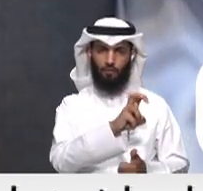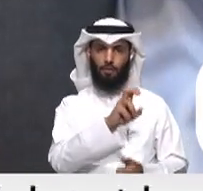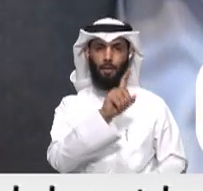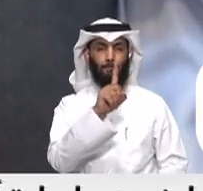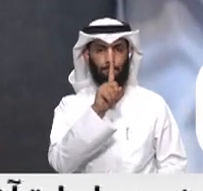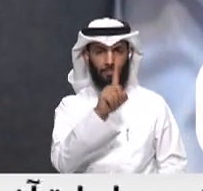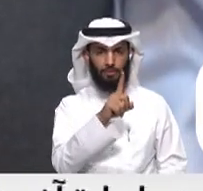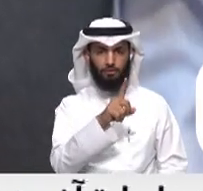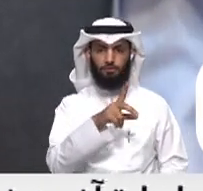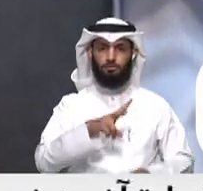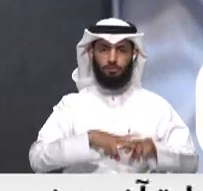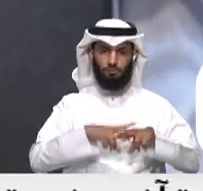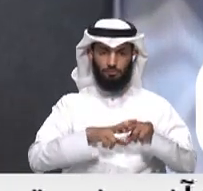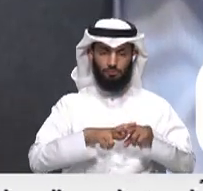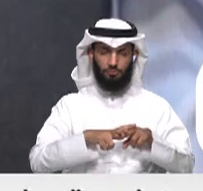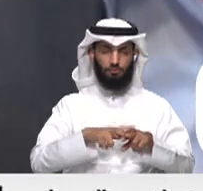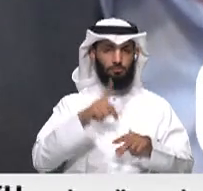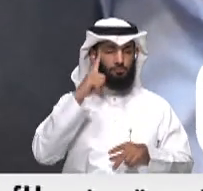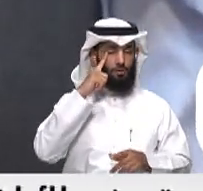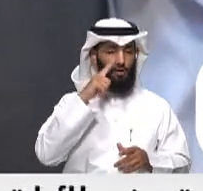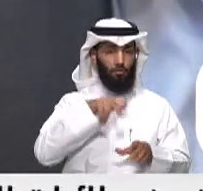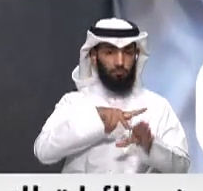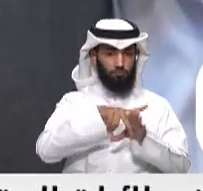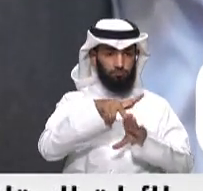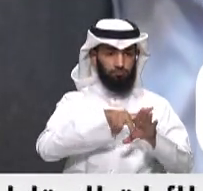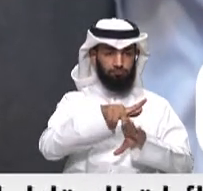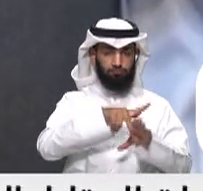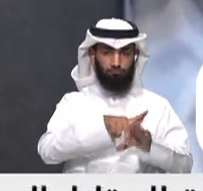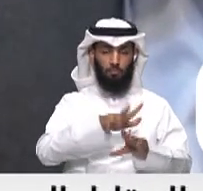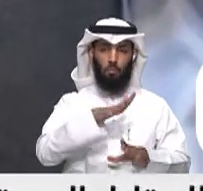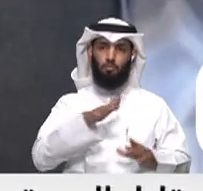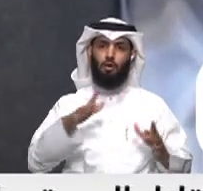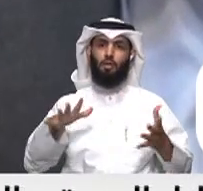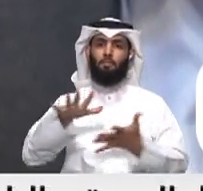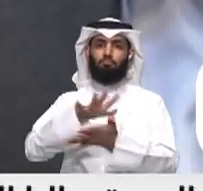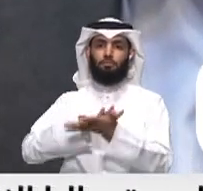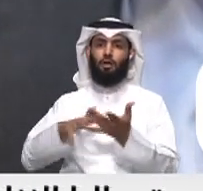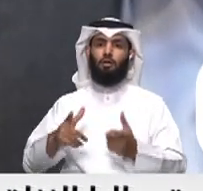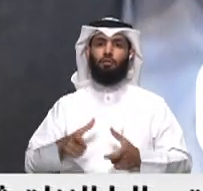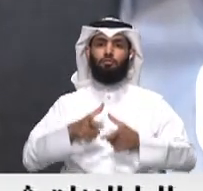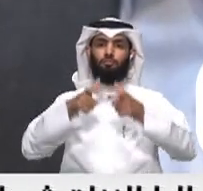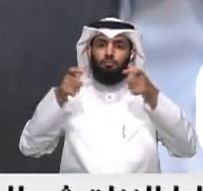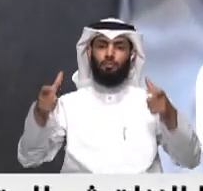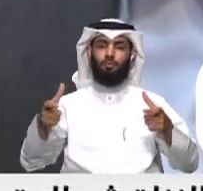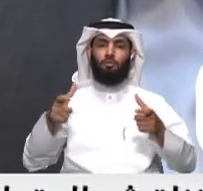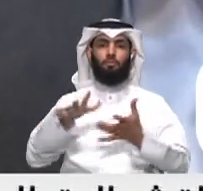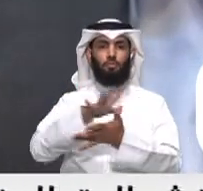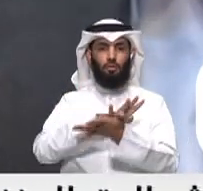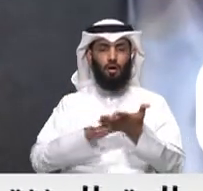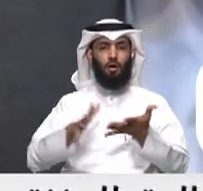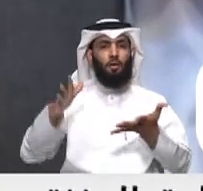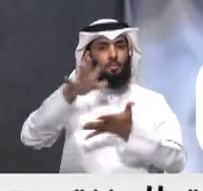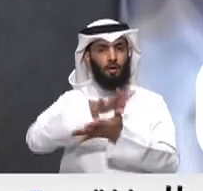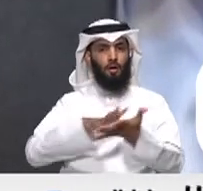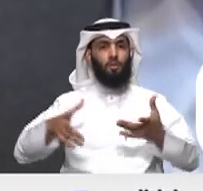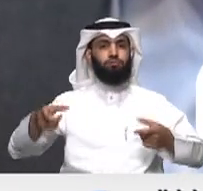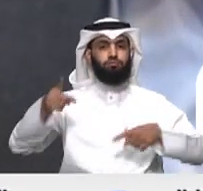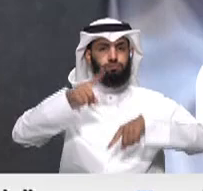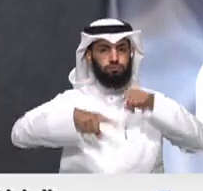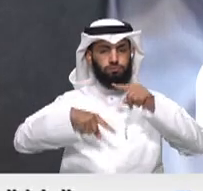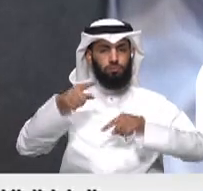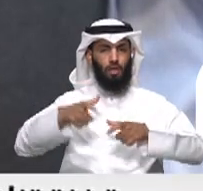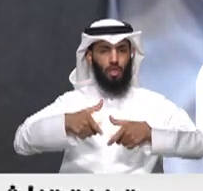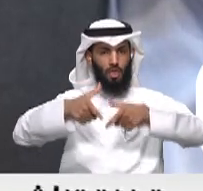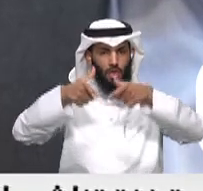الأخرى الثانوية سوف يتم خفض التصعيد فيها، ويمكن أن يعني ترجع الأمور